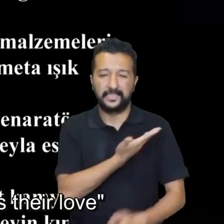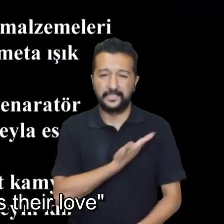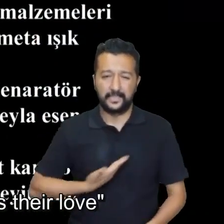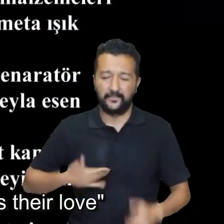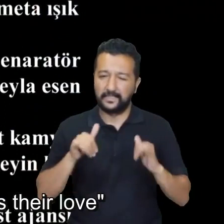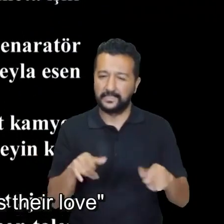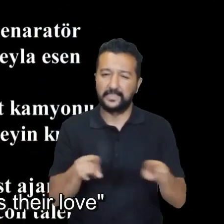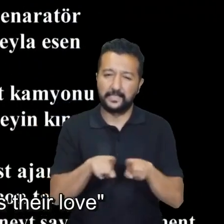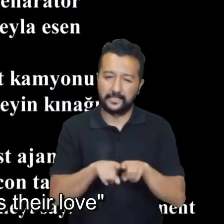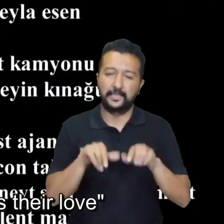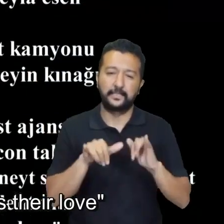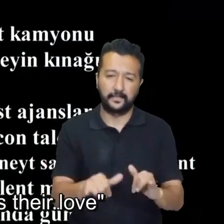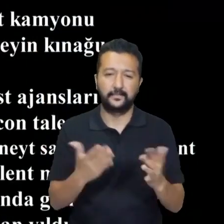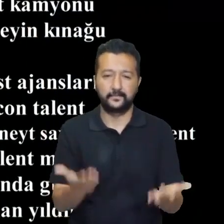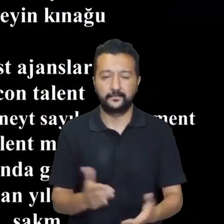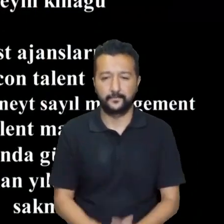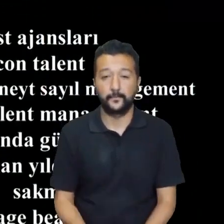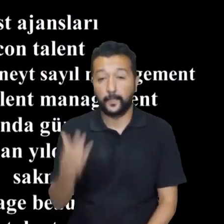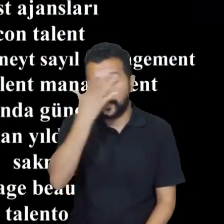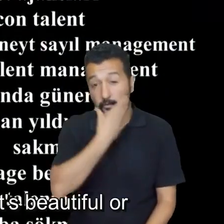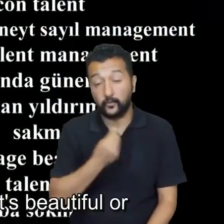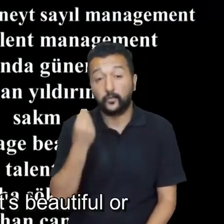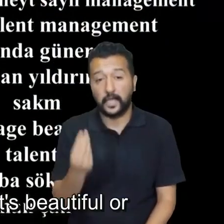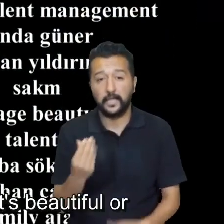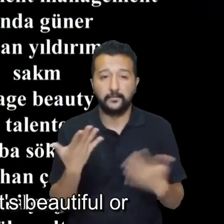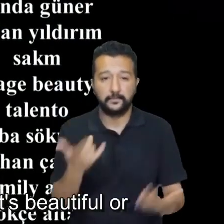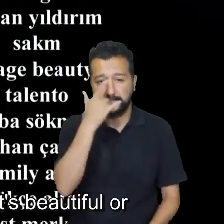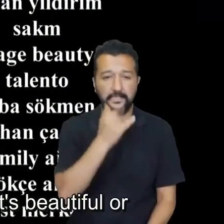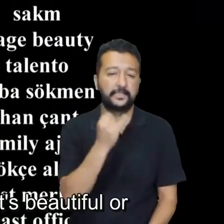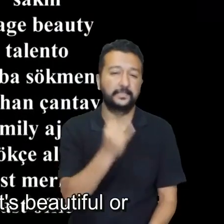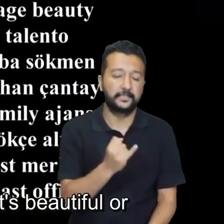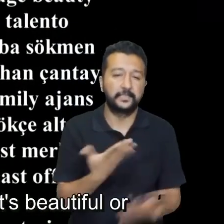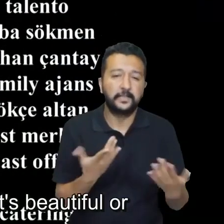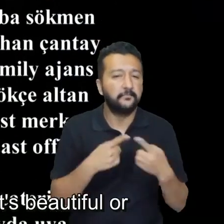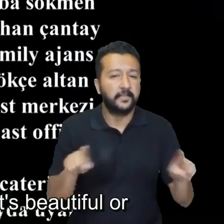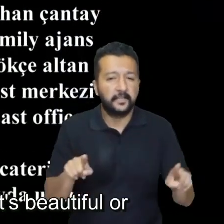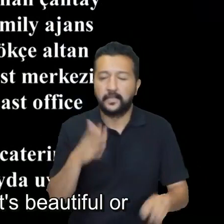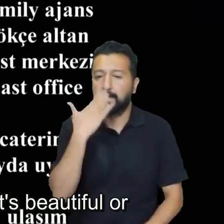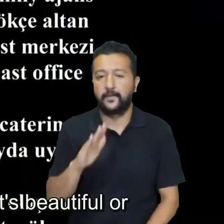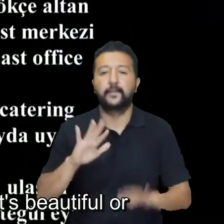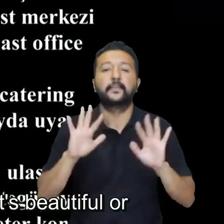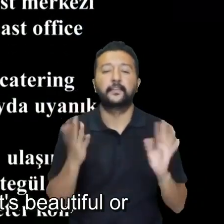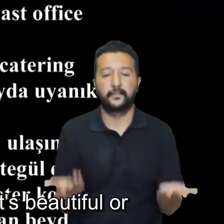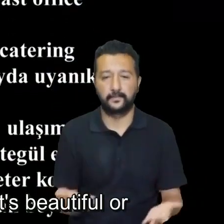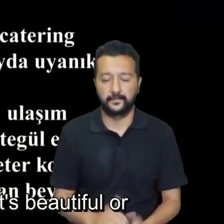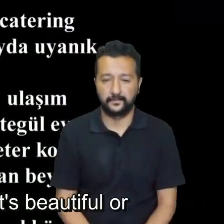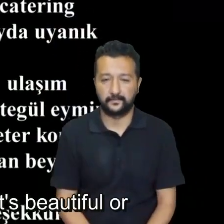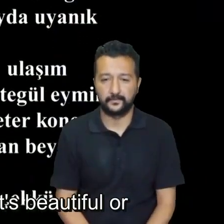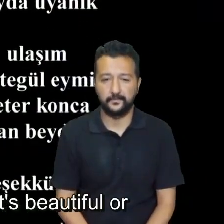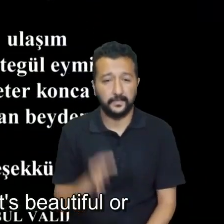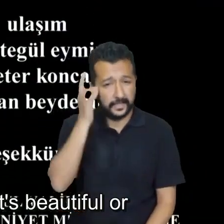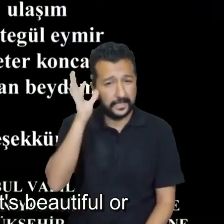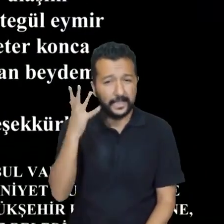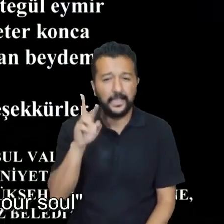Baş, Ferran Berfu Öngören, Ekip Barış Başar, Halit Onur Şermik, Sevda Funda Bostanlık, Ahmet Bağış Angi Gün,